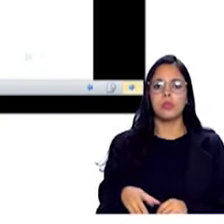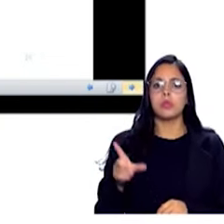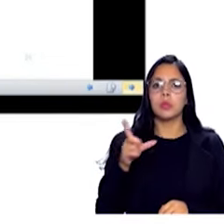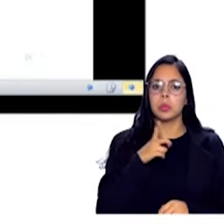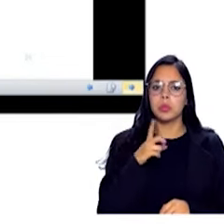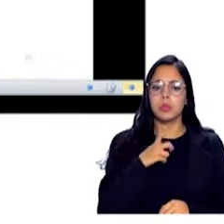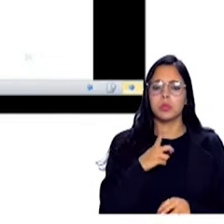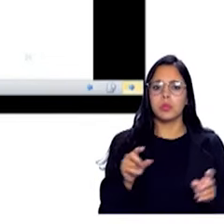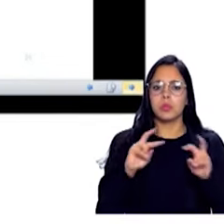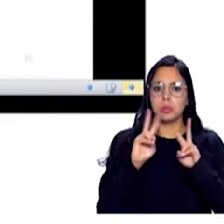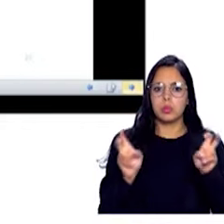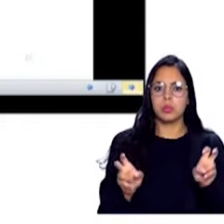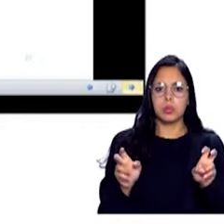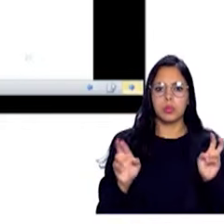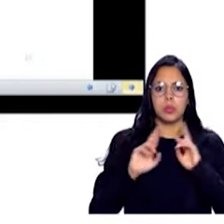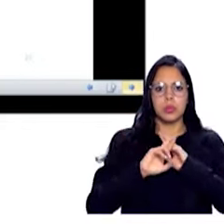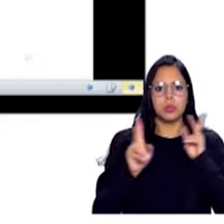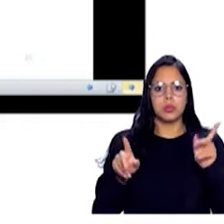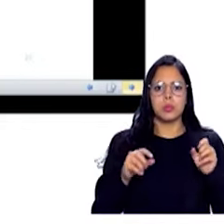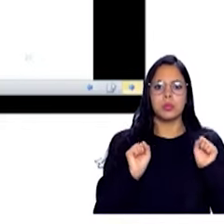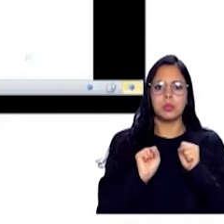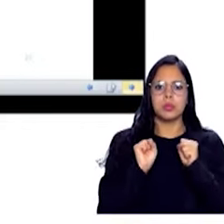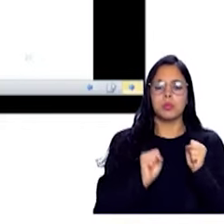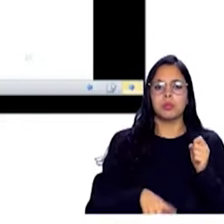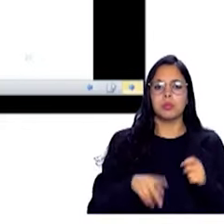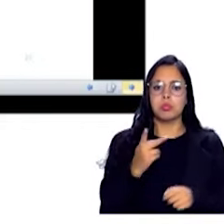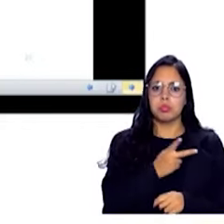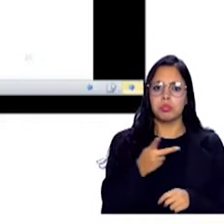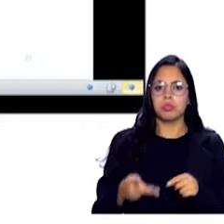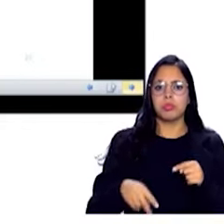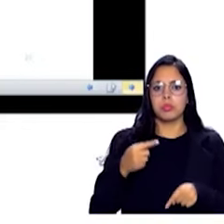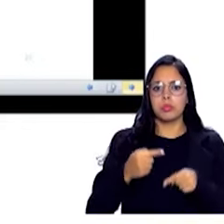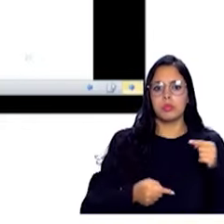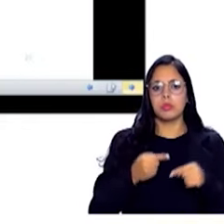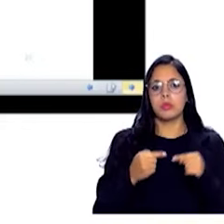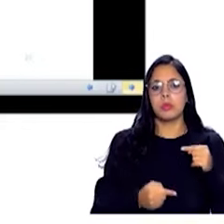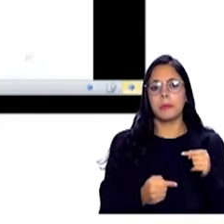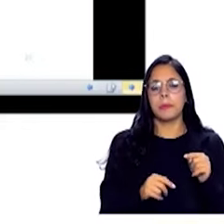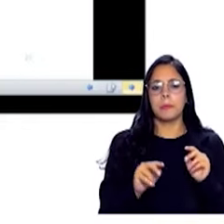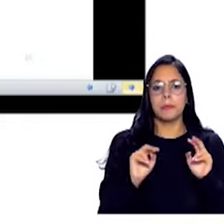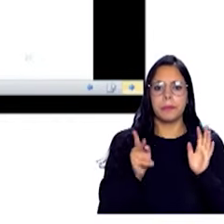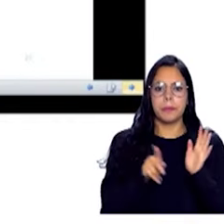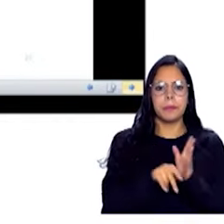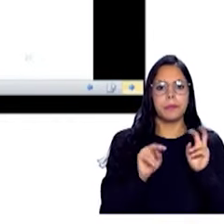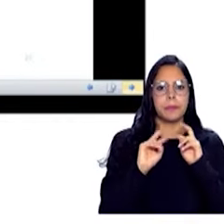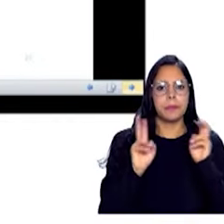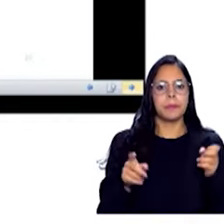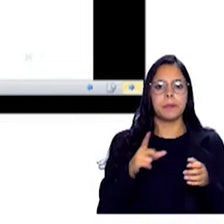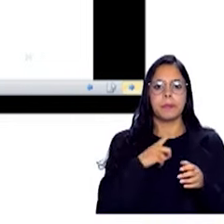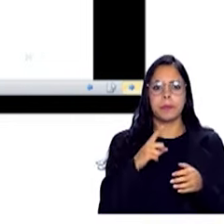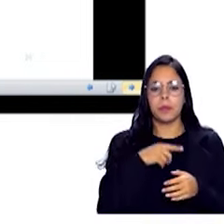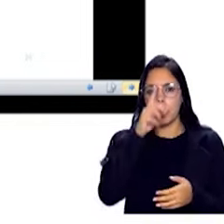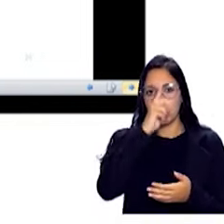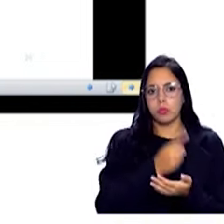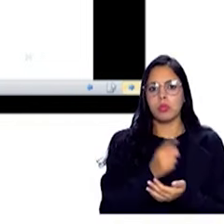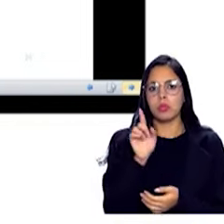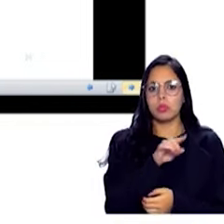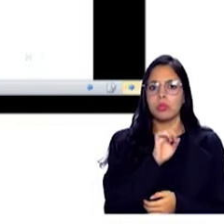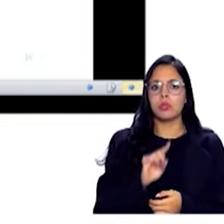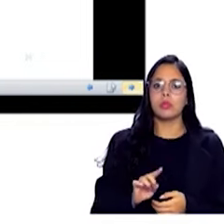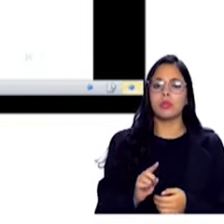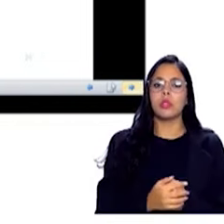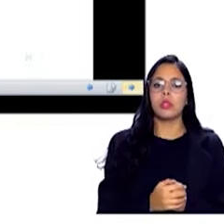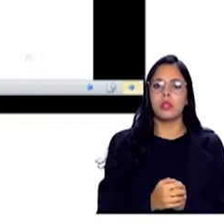eh proprio un mese fa le sezioni Unite Della corte di cassazione hanno di Fatto affermato la validità del rinvio pregiudiziale